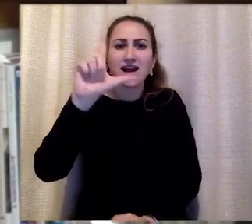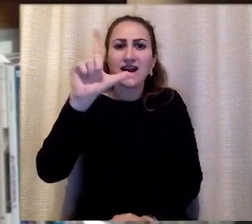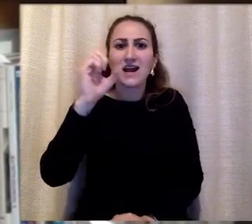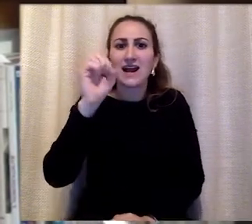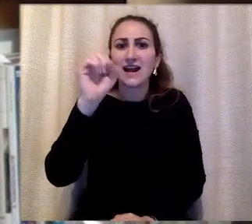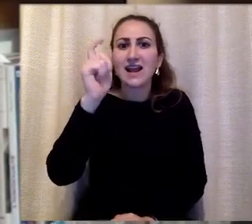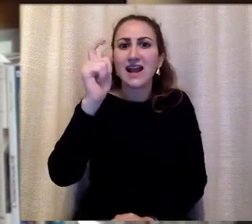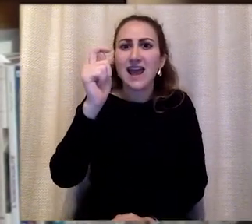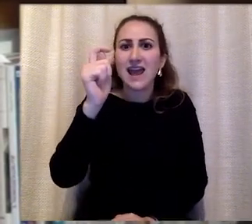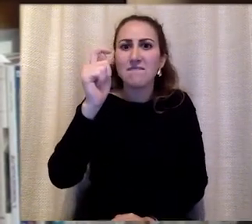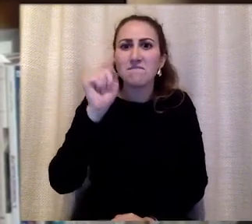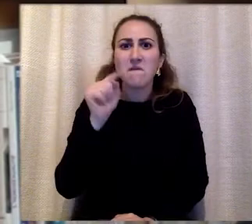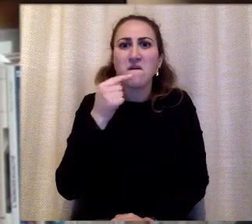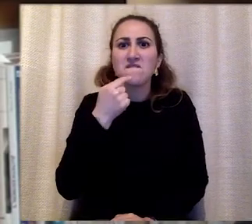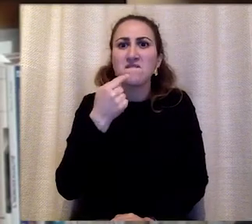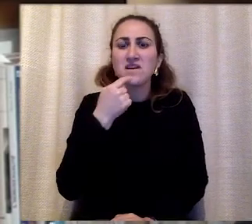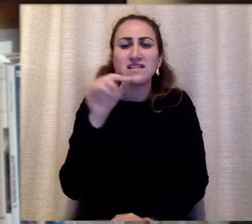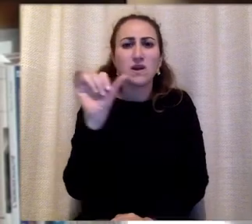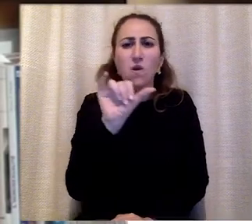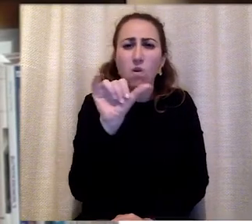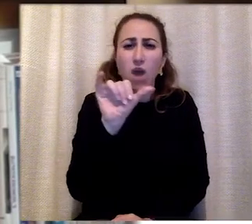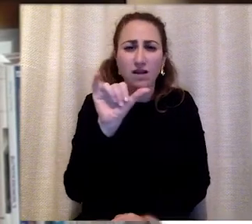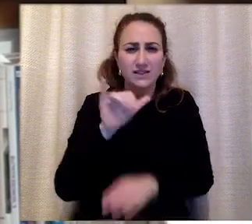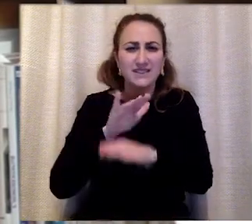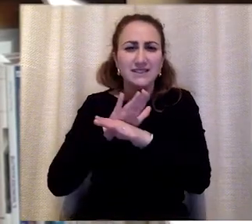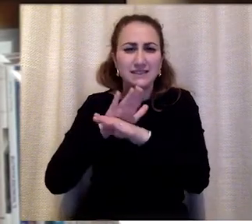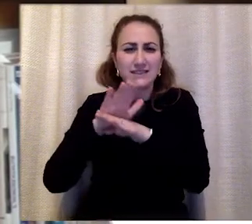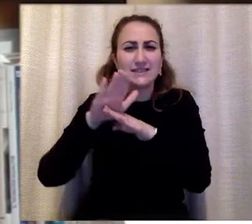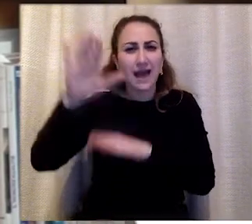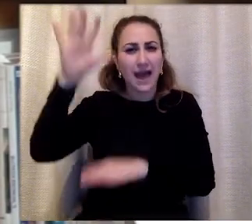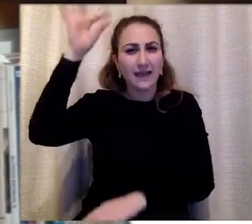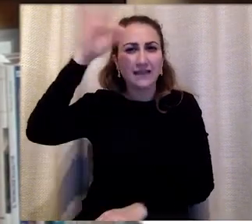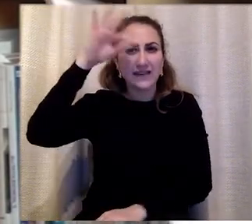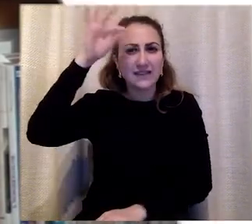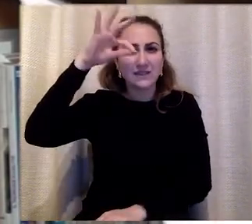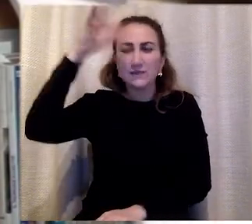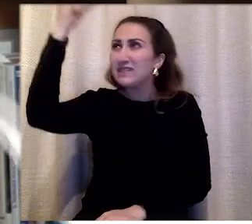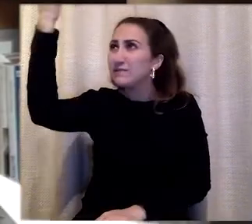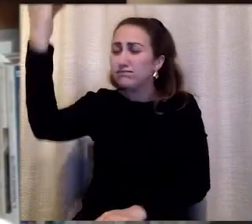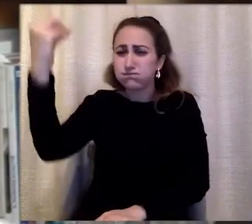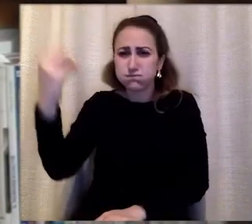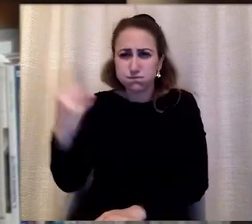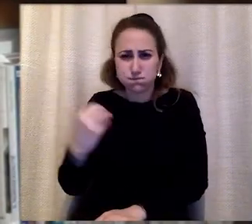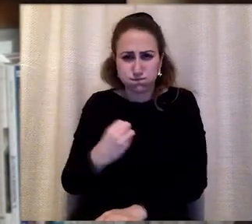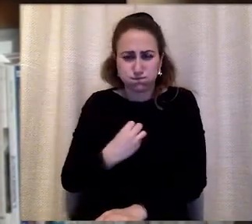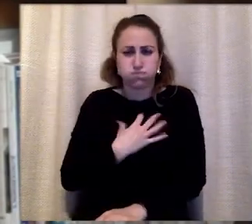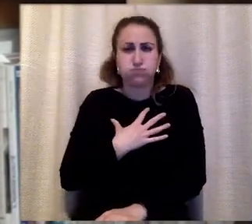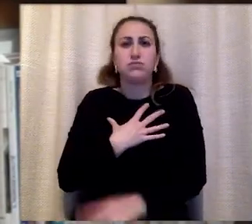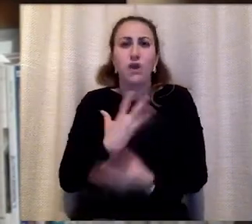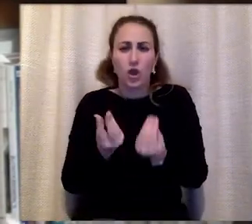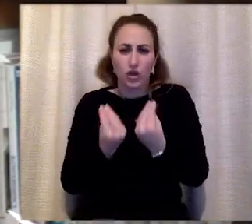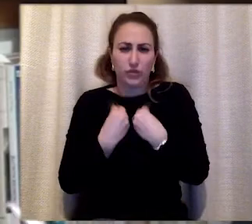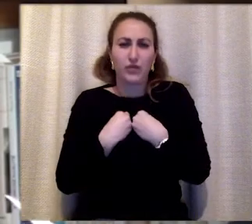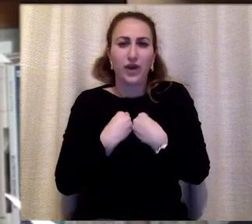même du Saint-Esprit. Et il vous enverra un autre